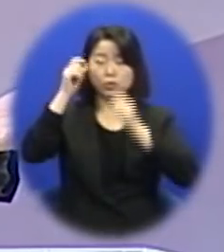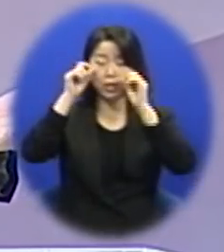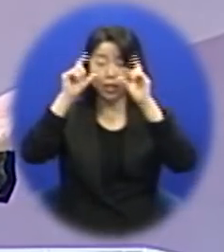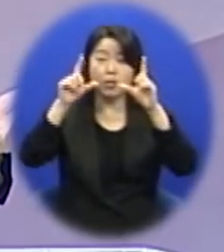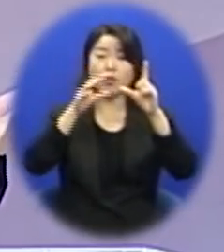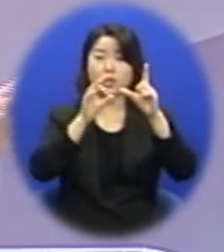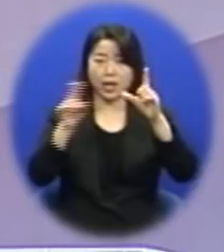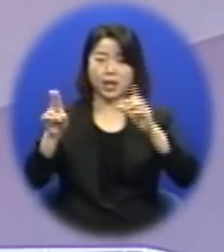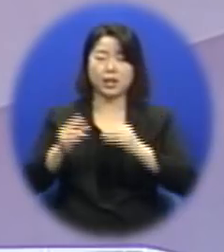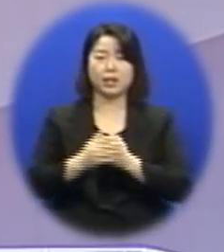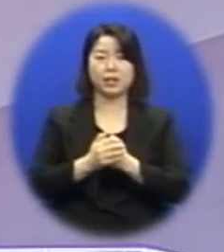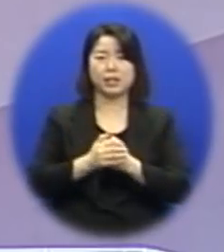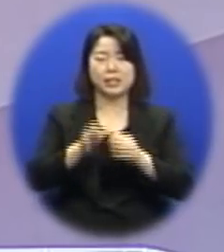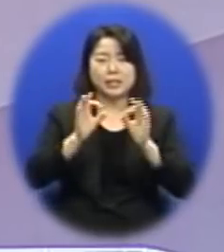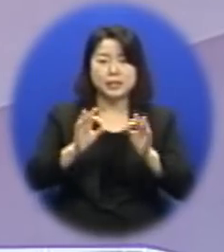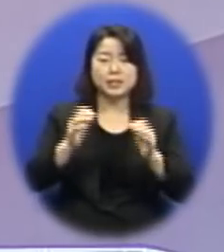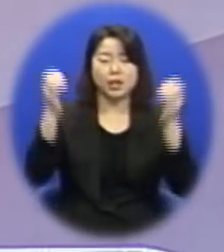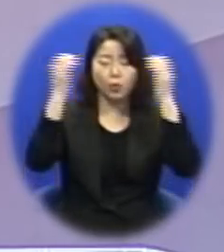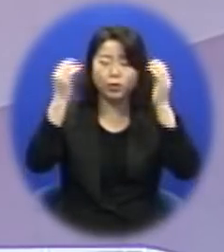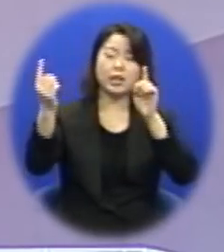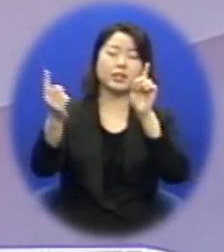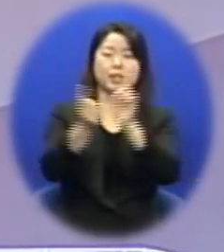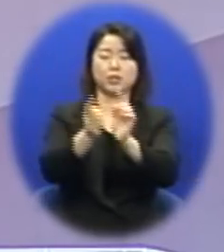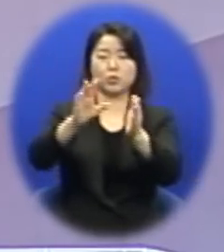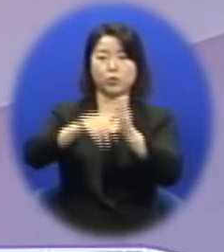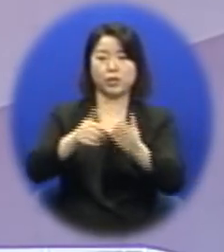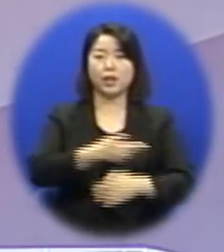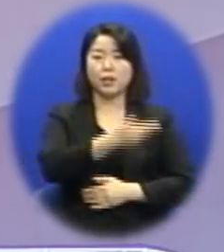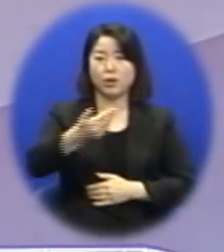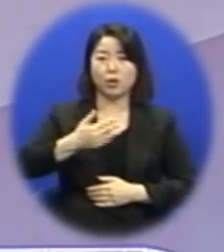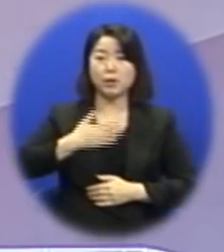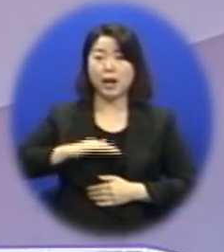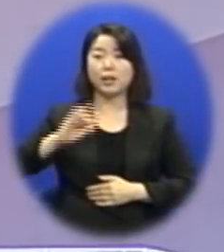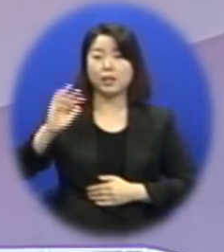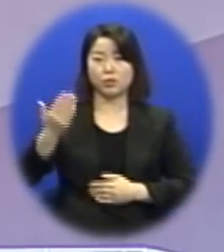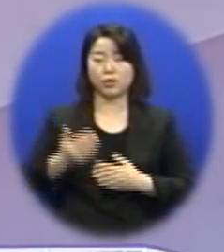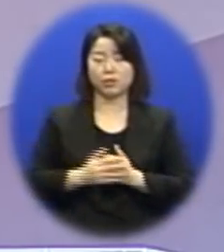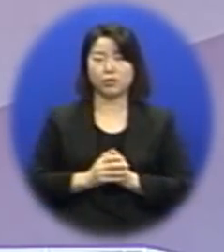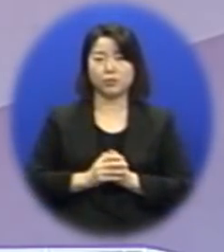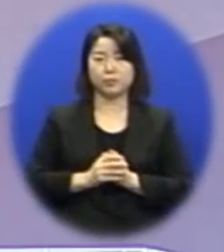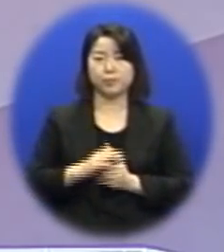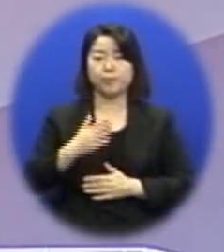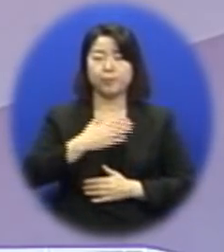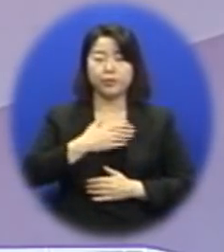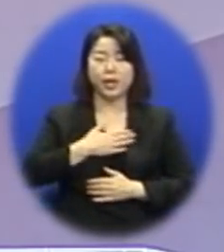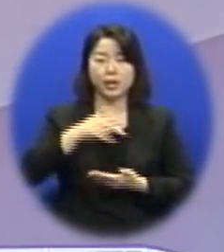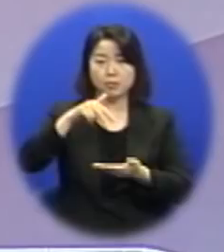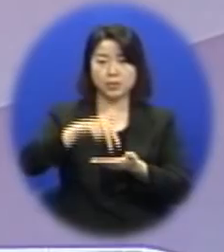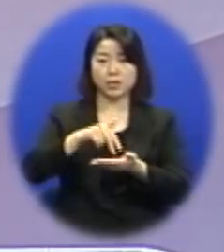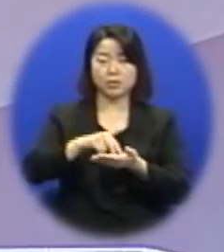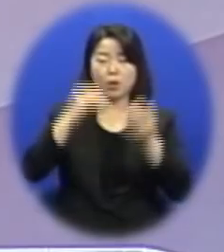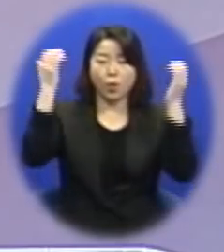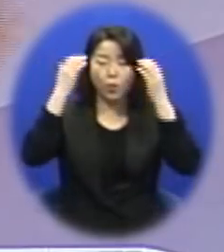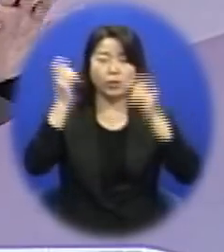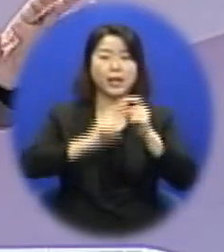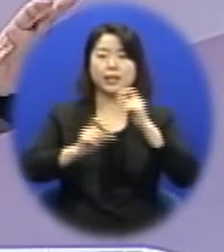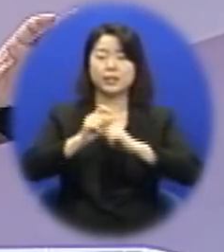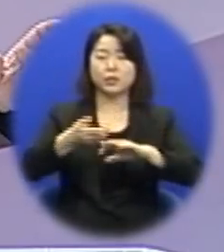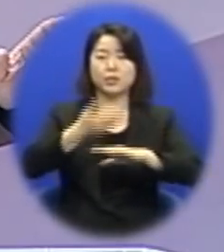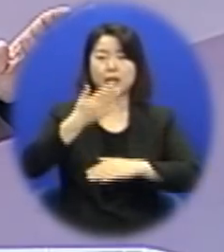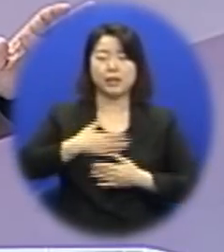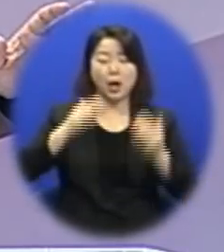눈이어야 이제 고난이 닥쳐올 때 여러분 알게 됩니다 내 내게 있어서 고난은 더 이상 나를